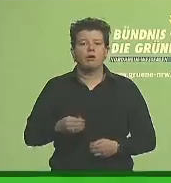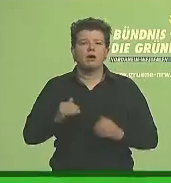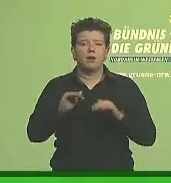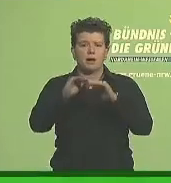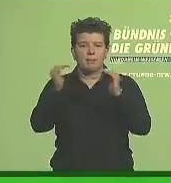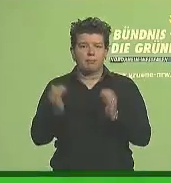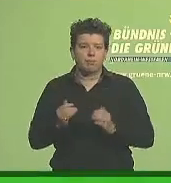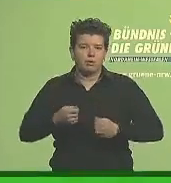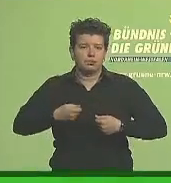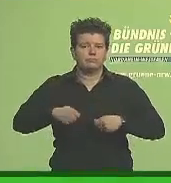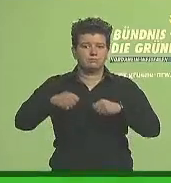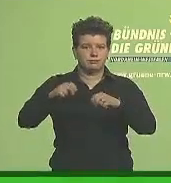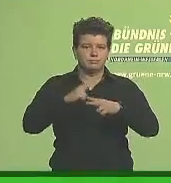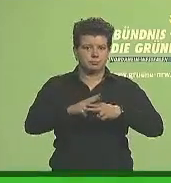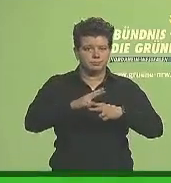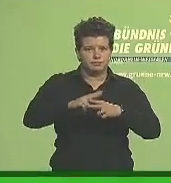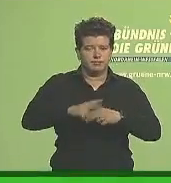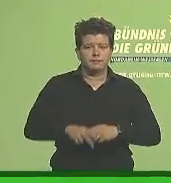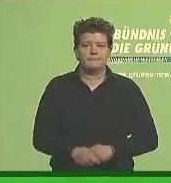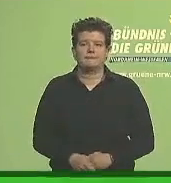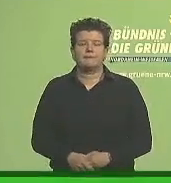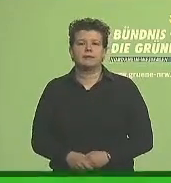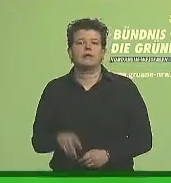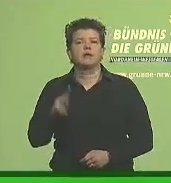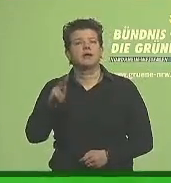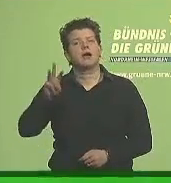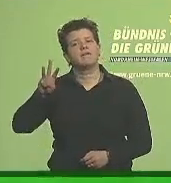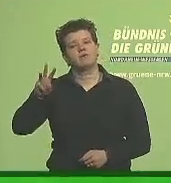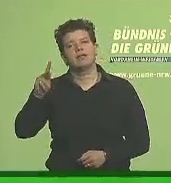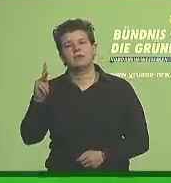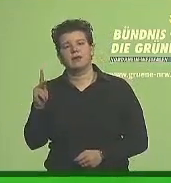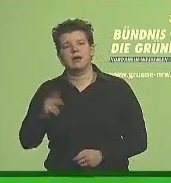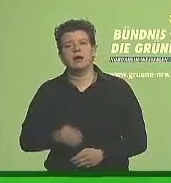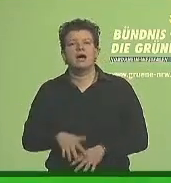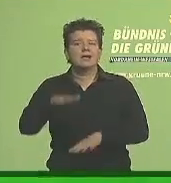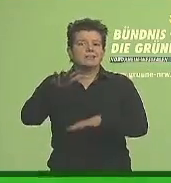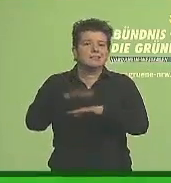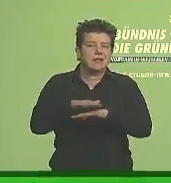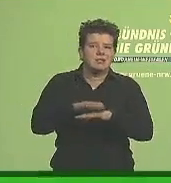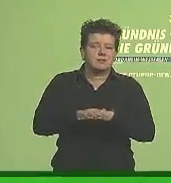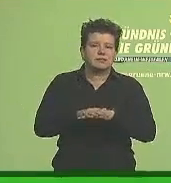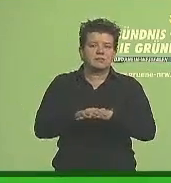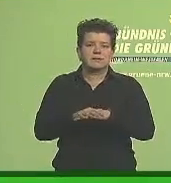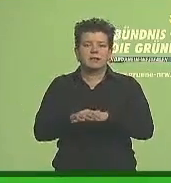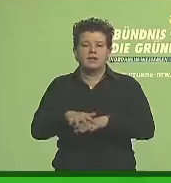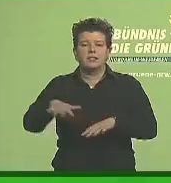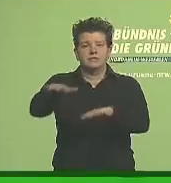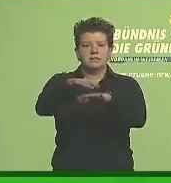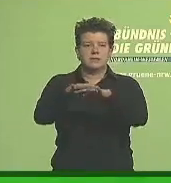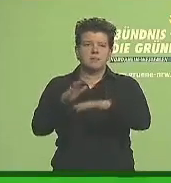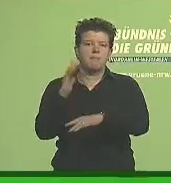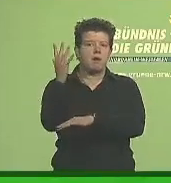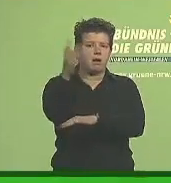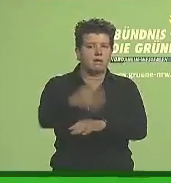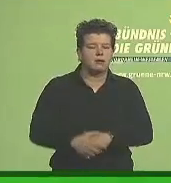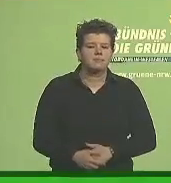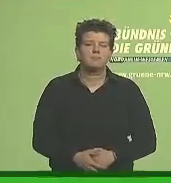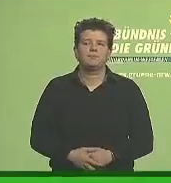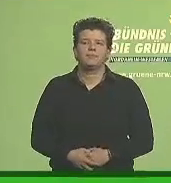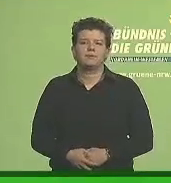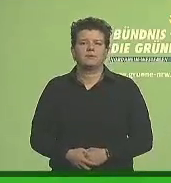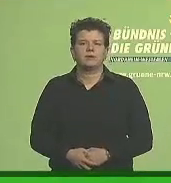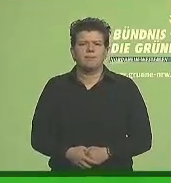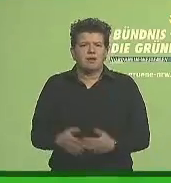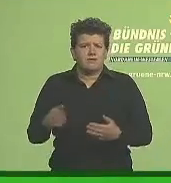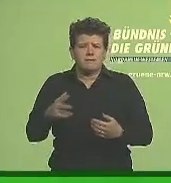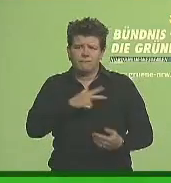dann bei KWK, bei den Netzen, bei Offshore. Überall keine Richtung, kein Plan, kein Vorangehen, keine Entscheidung.